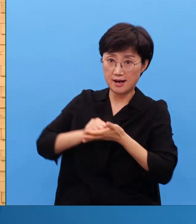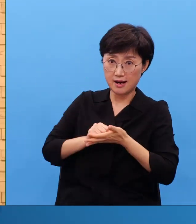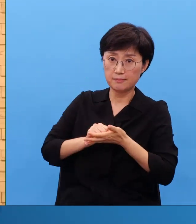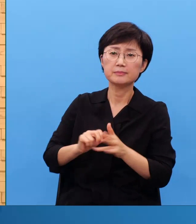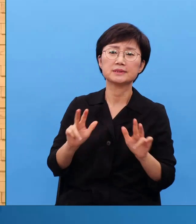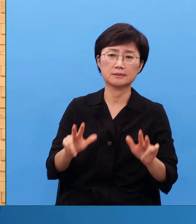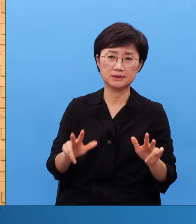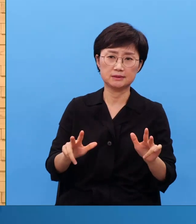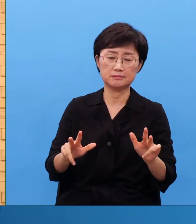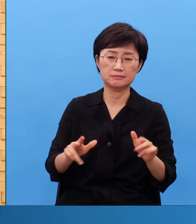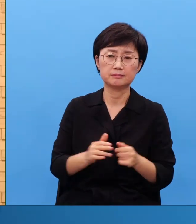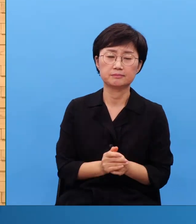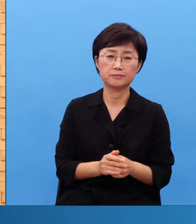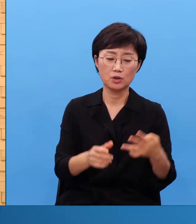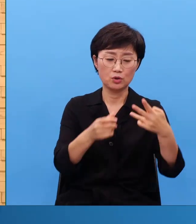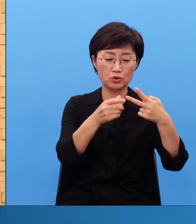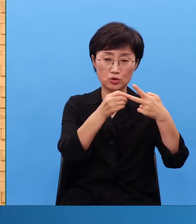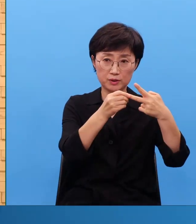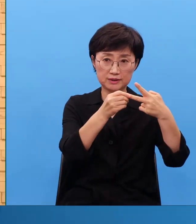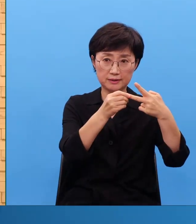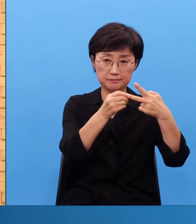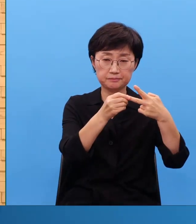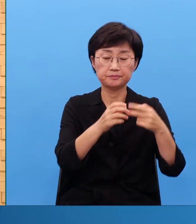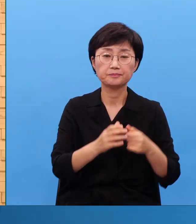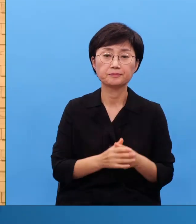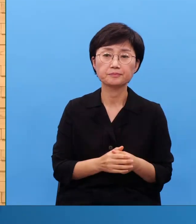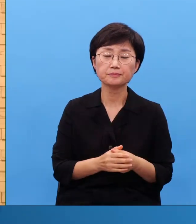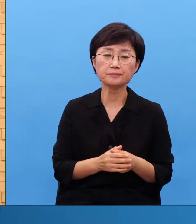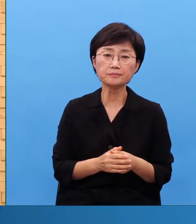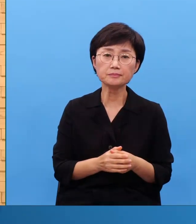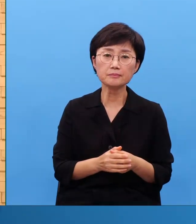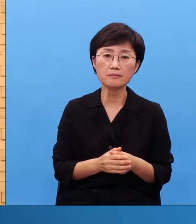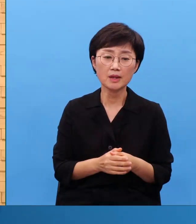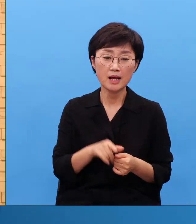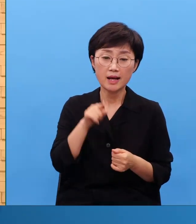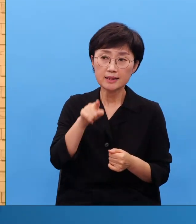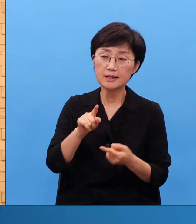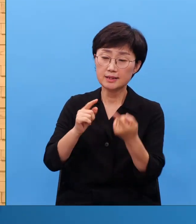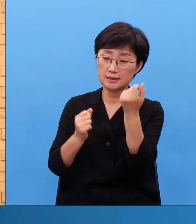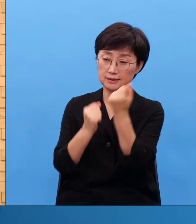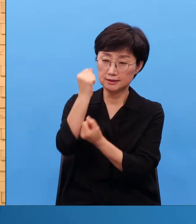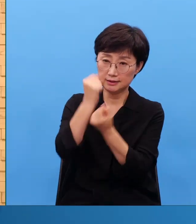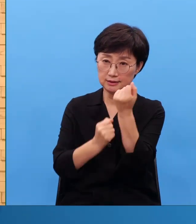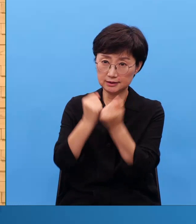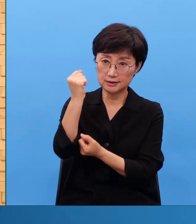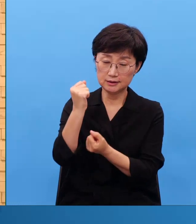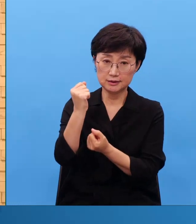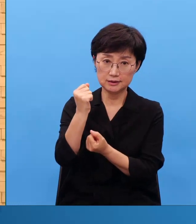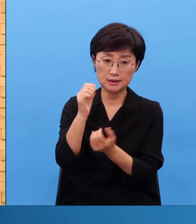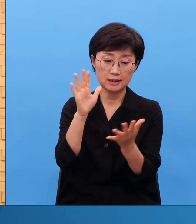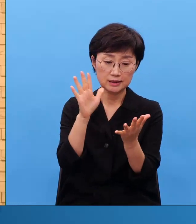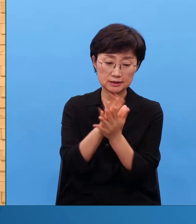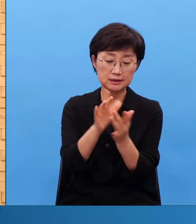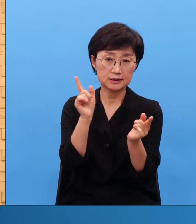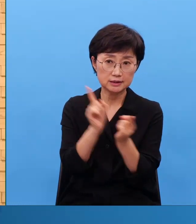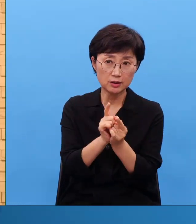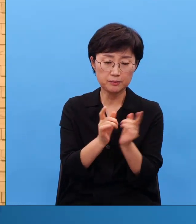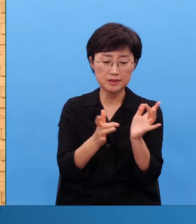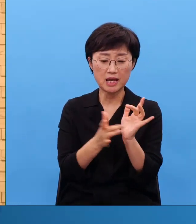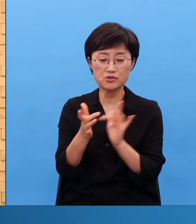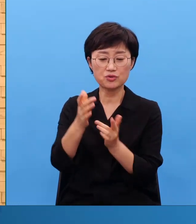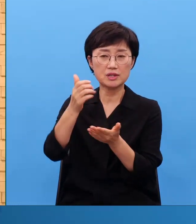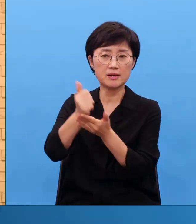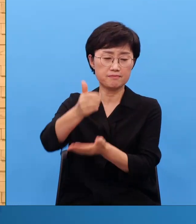this prayer. 두 번째입니다. Second, 이 설명을 예수님께서 감람산에